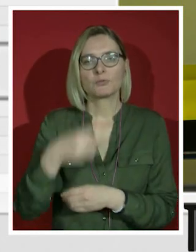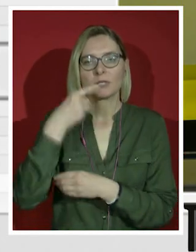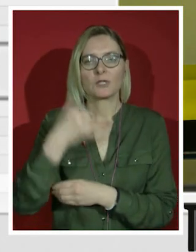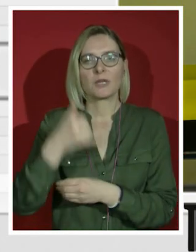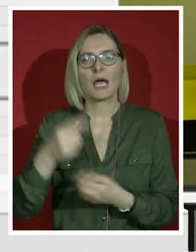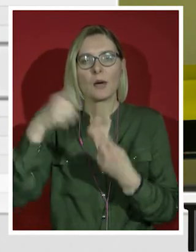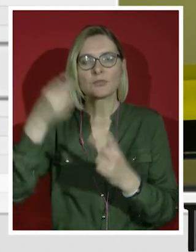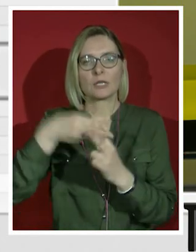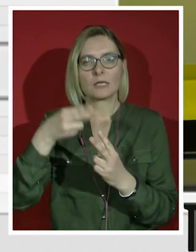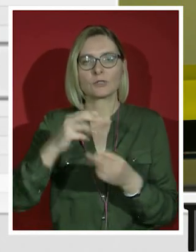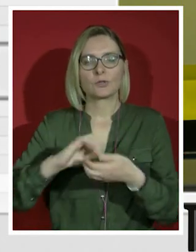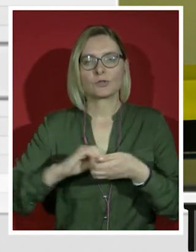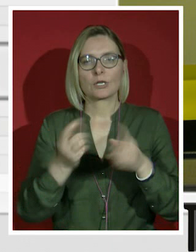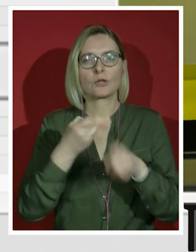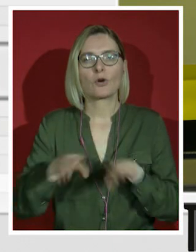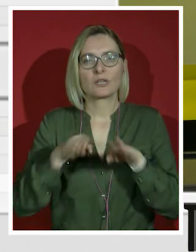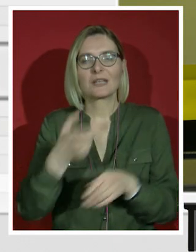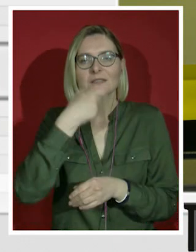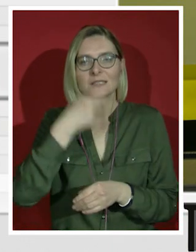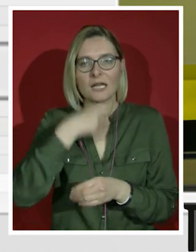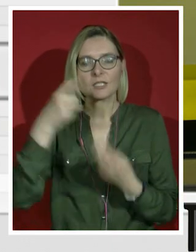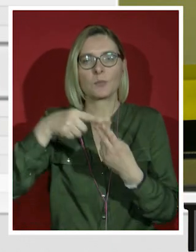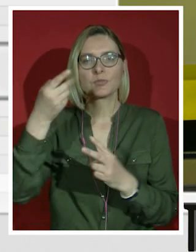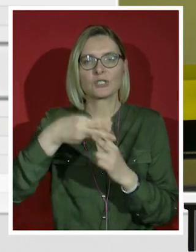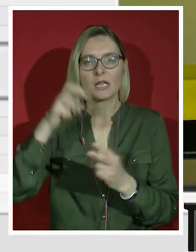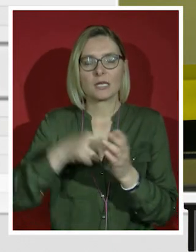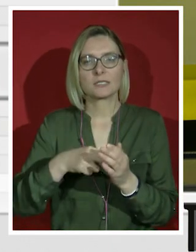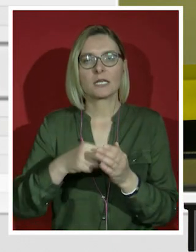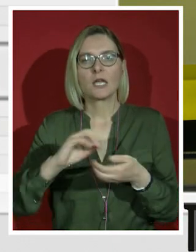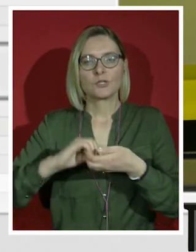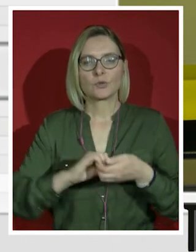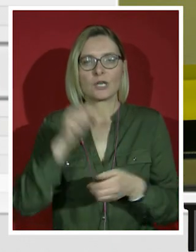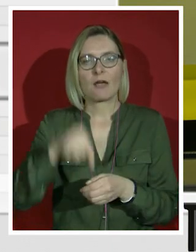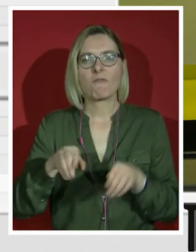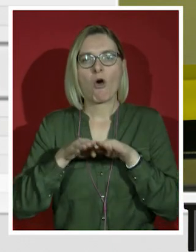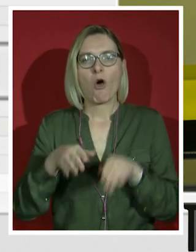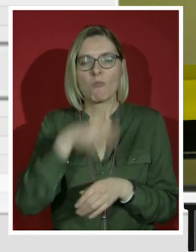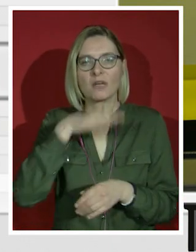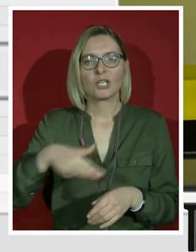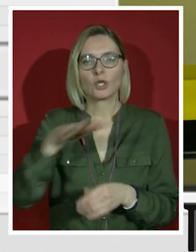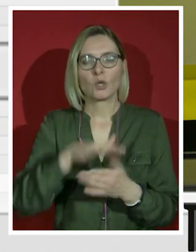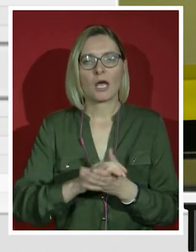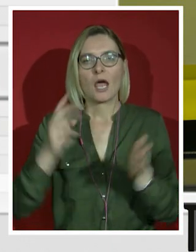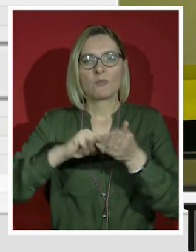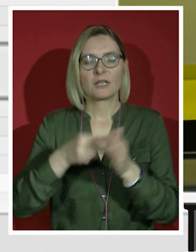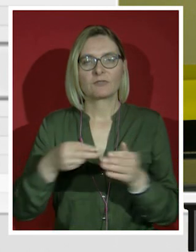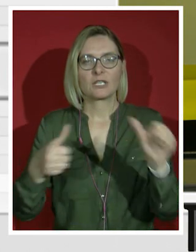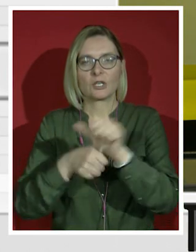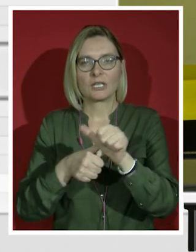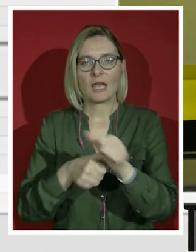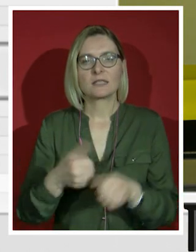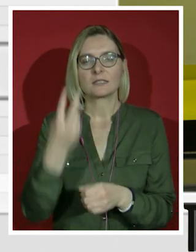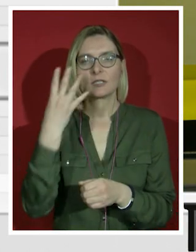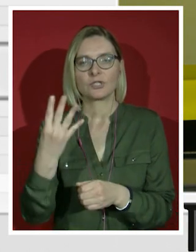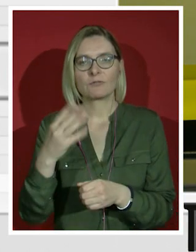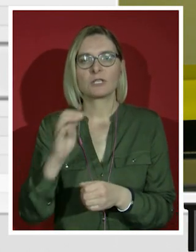пчеларското сдружение Охрид е едно од најстарите пчеларски сдруженија во Македонија. Предвидено е на 11.4.